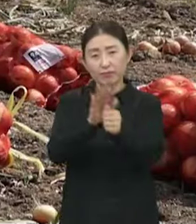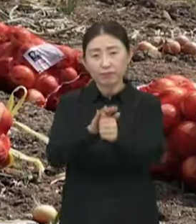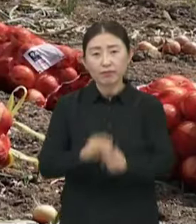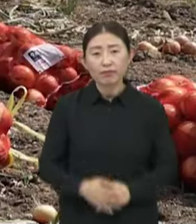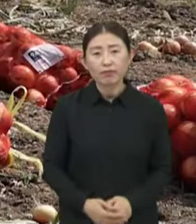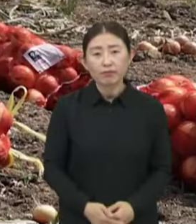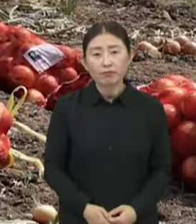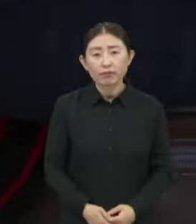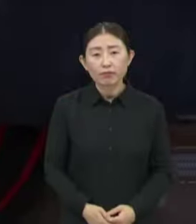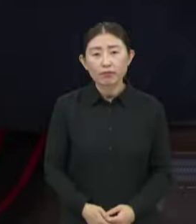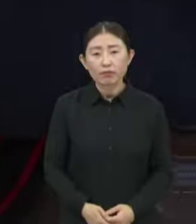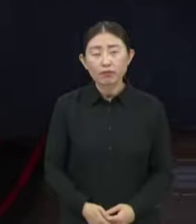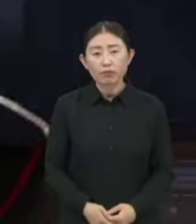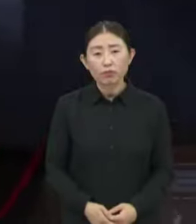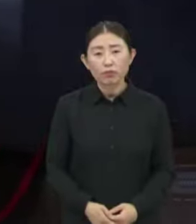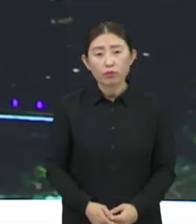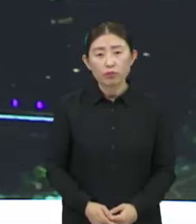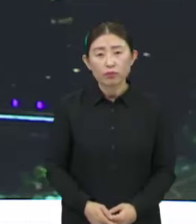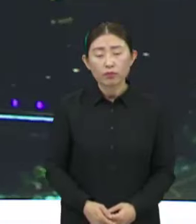밝혔습니다.